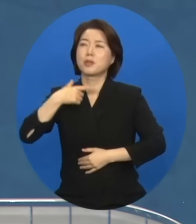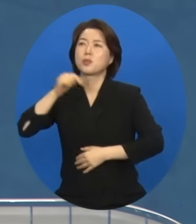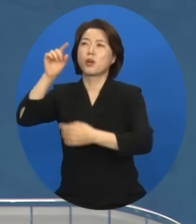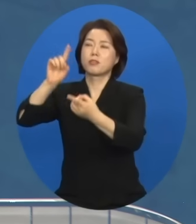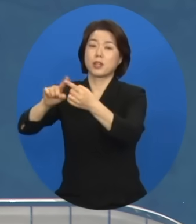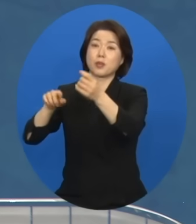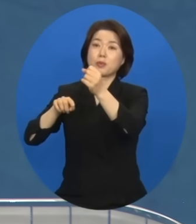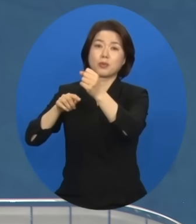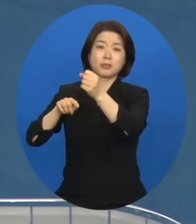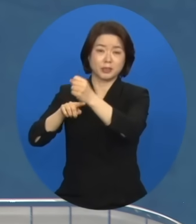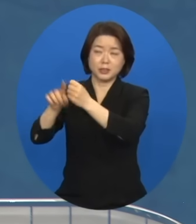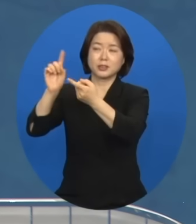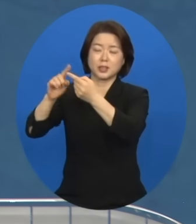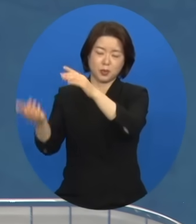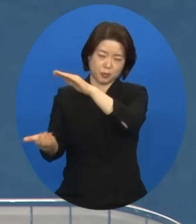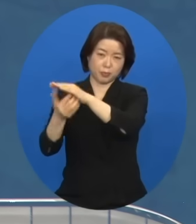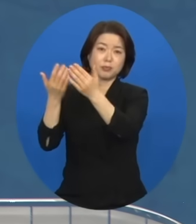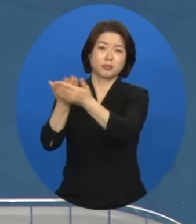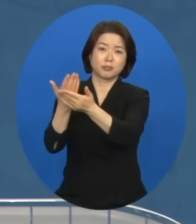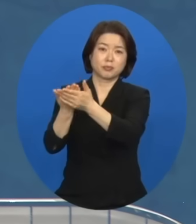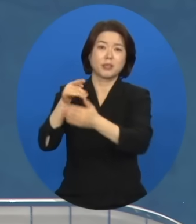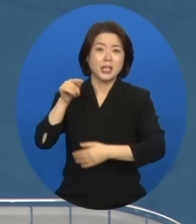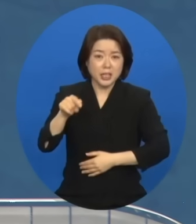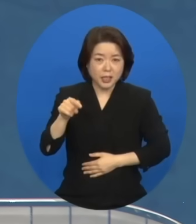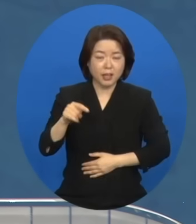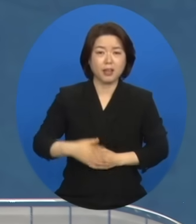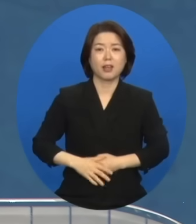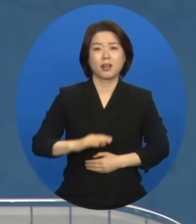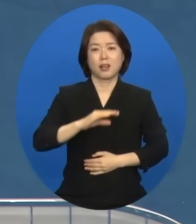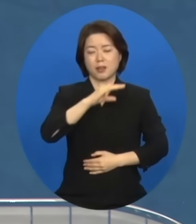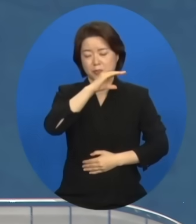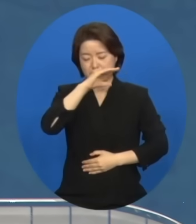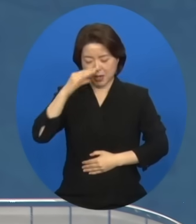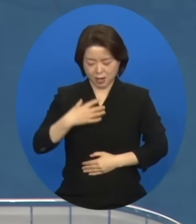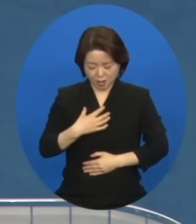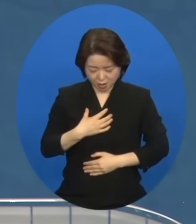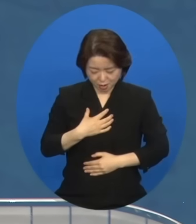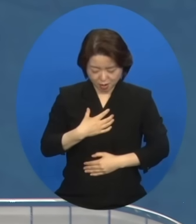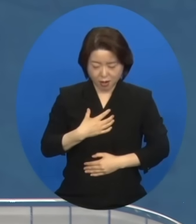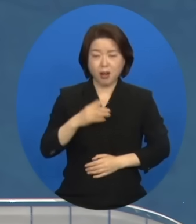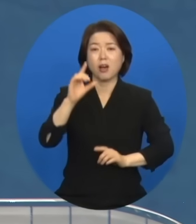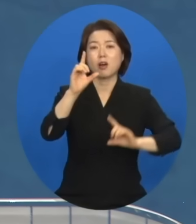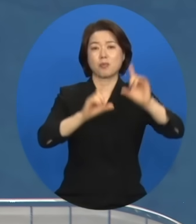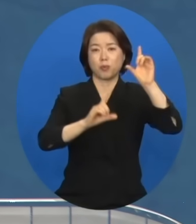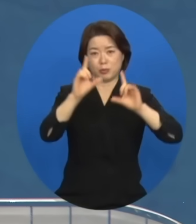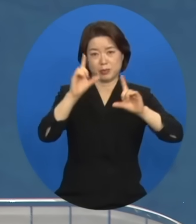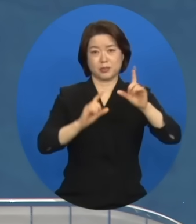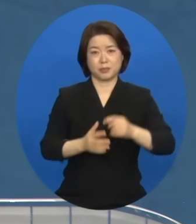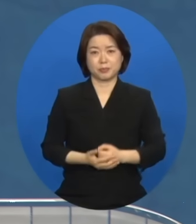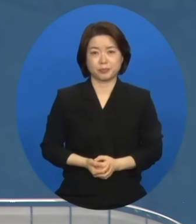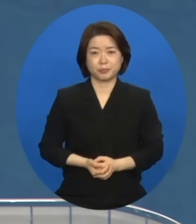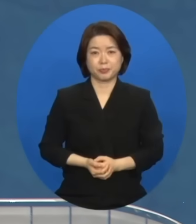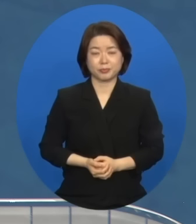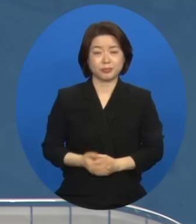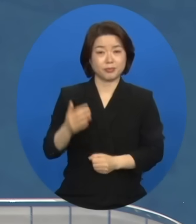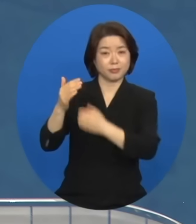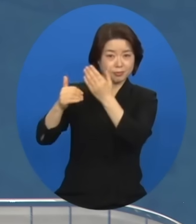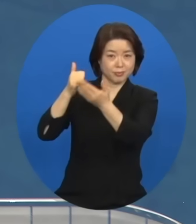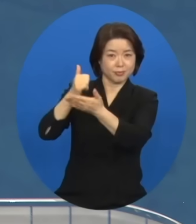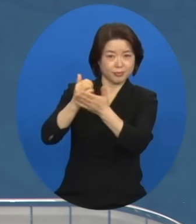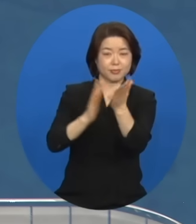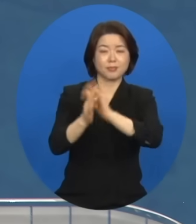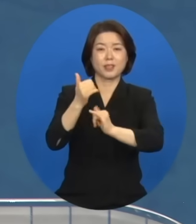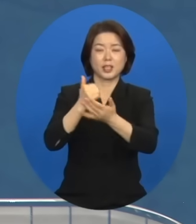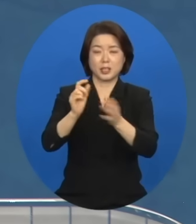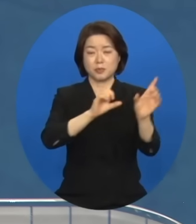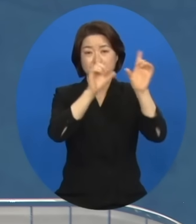하옵소서. 이게 경건함의 전형적인 모습입니다. 그래서 하나님이 예수님의